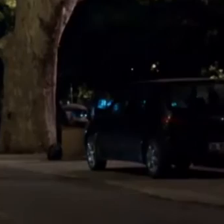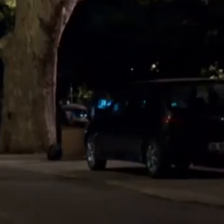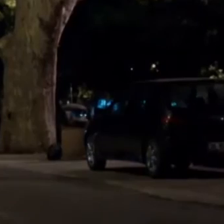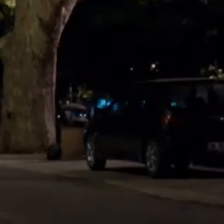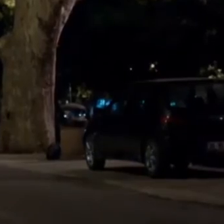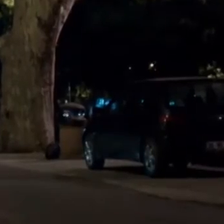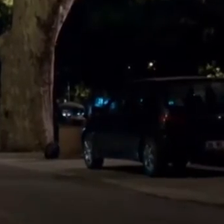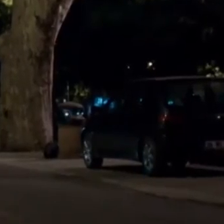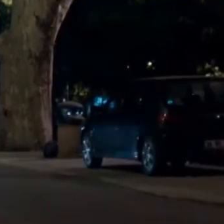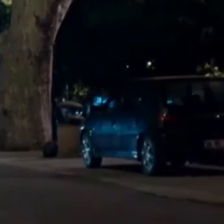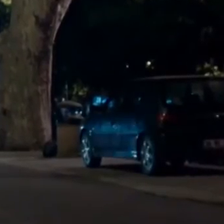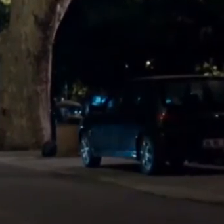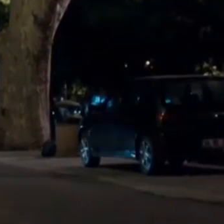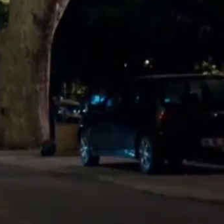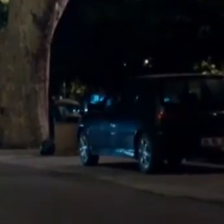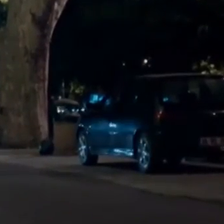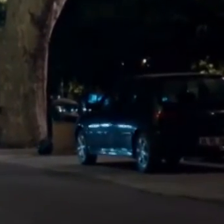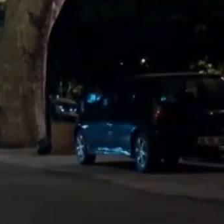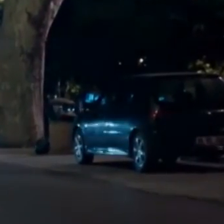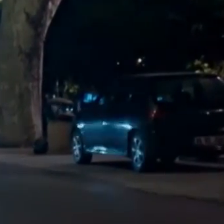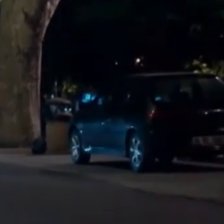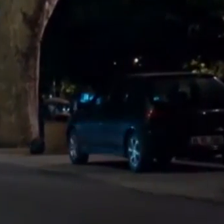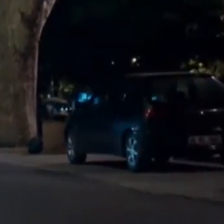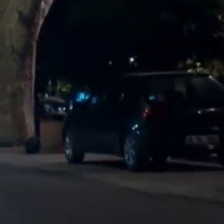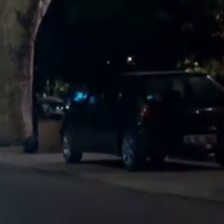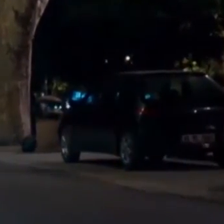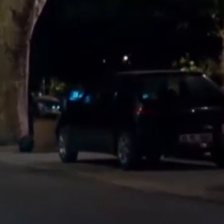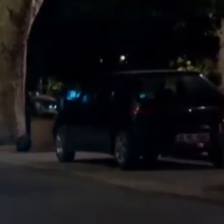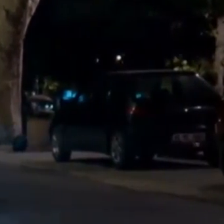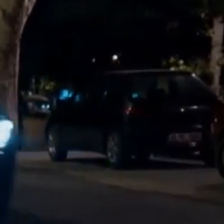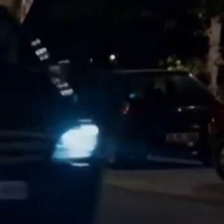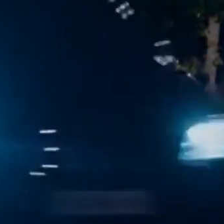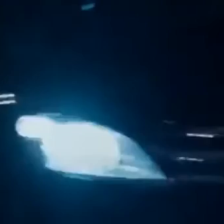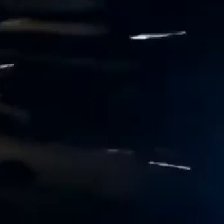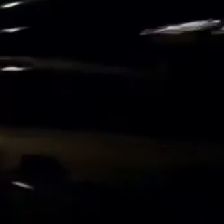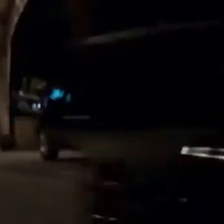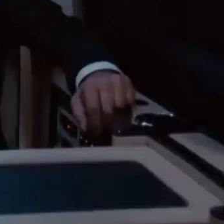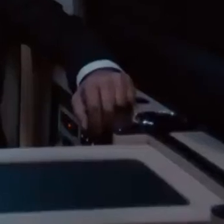İki yanı ağaçlık bir caddede ilerden siyah renk minibüs yaklaşıyor.